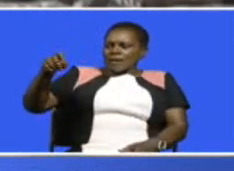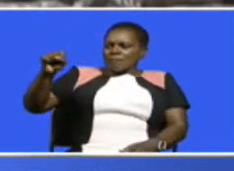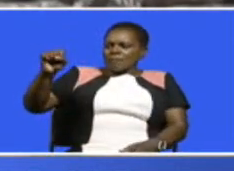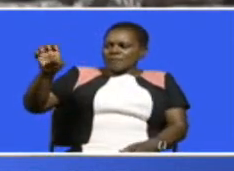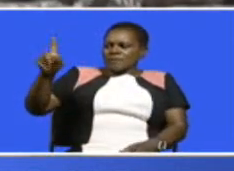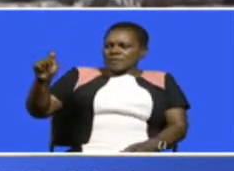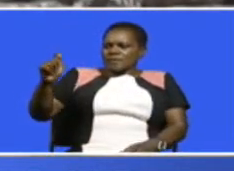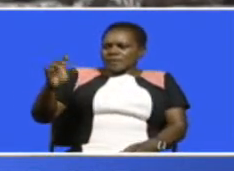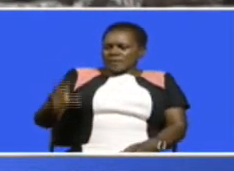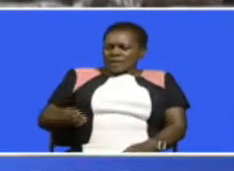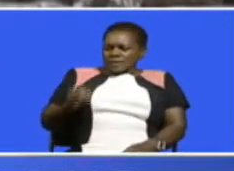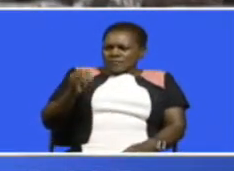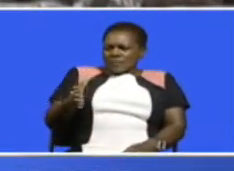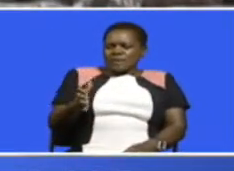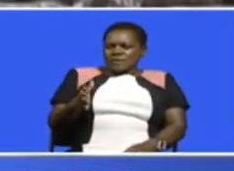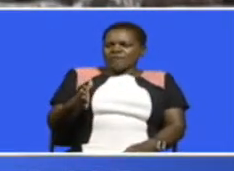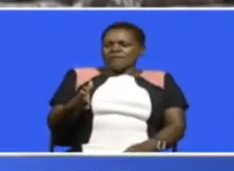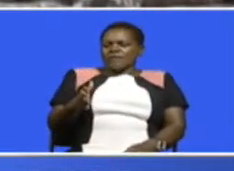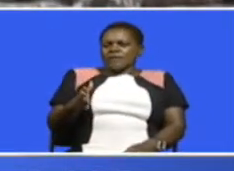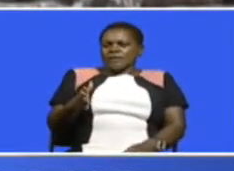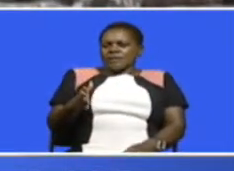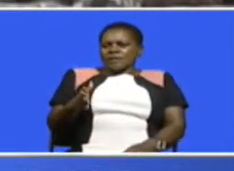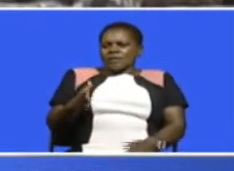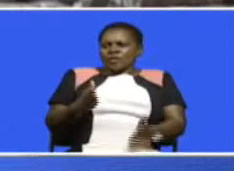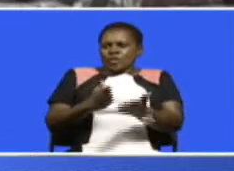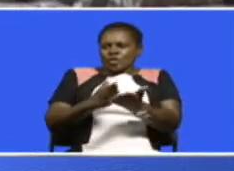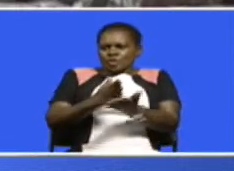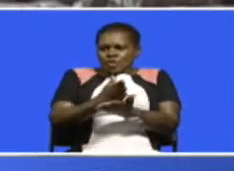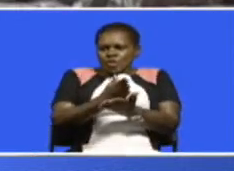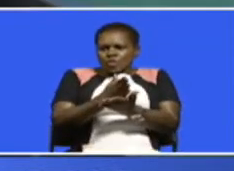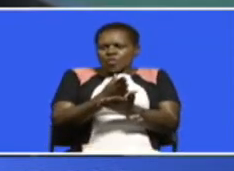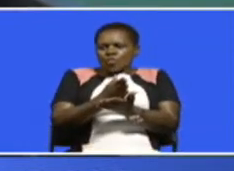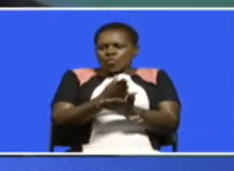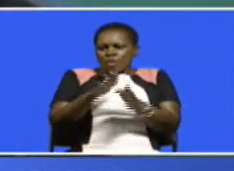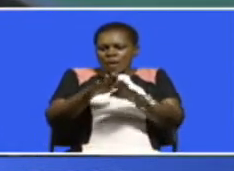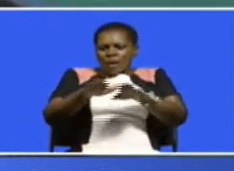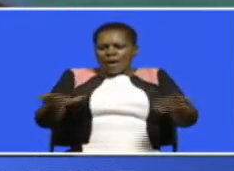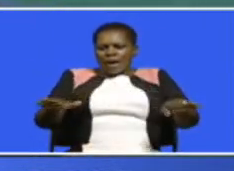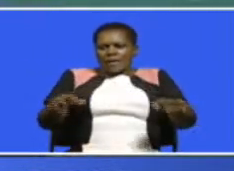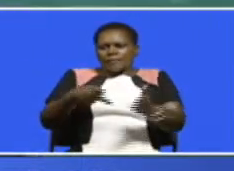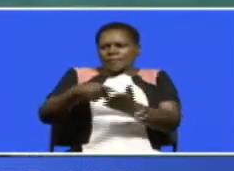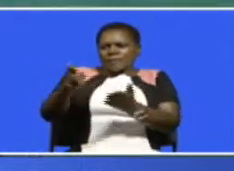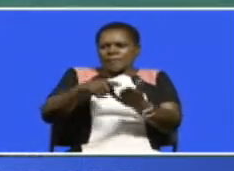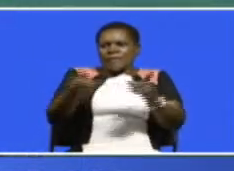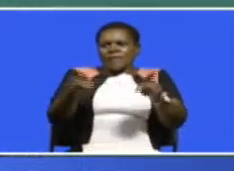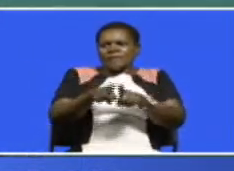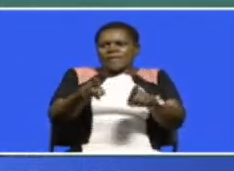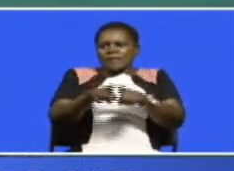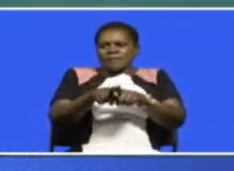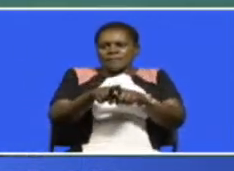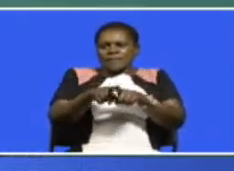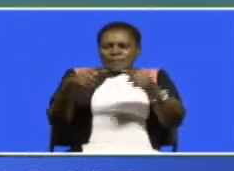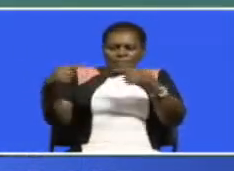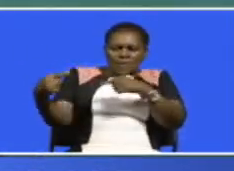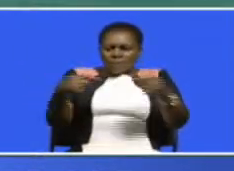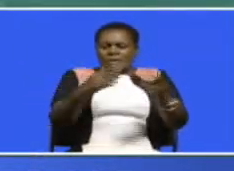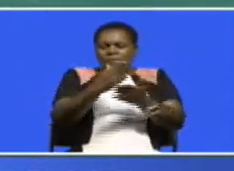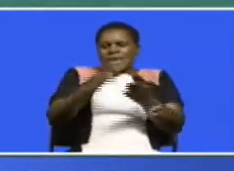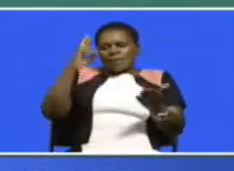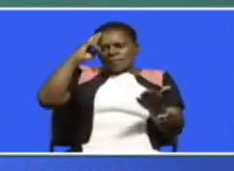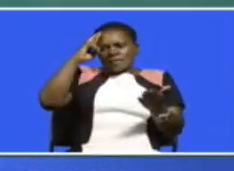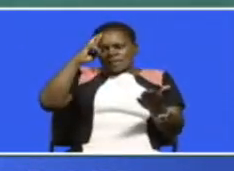ya ujenzi wa miundo misingi haswa inayosababishwa na gharama ya kufidia ardhi na ghasia zinazochochewa kisiasa ni baadhi ya